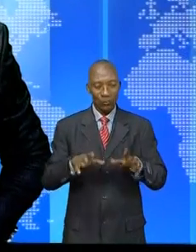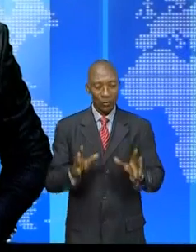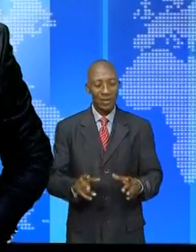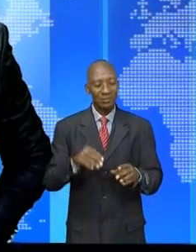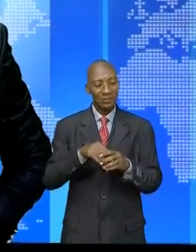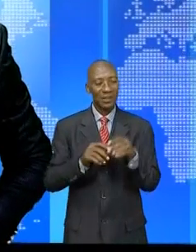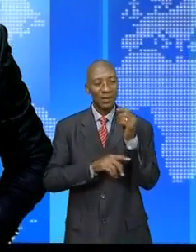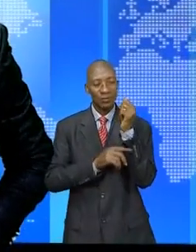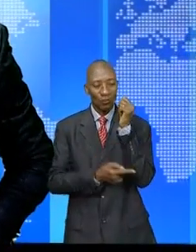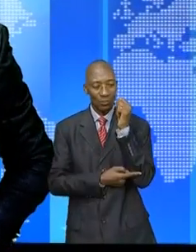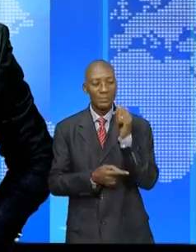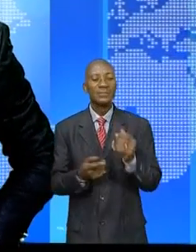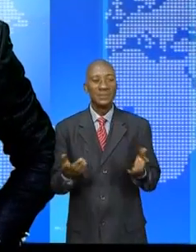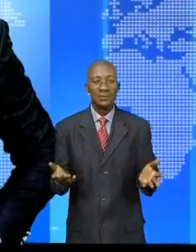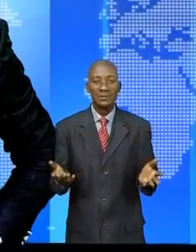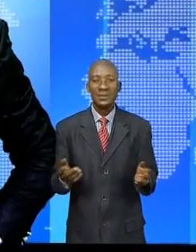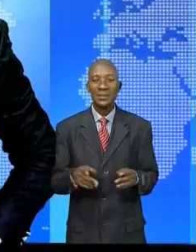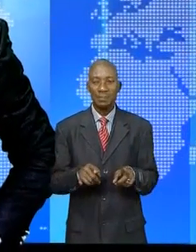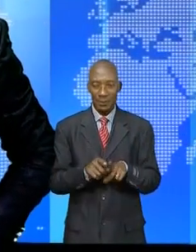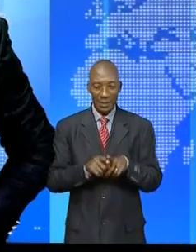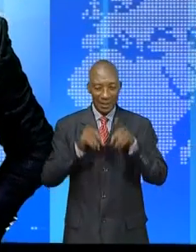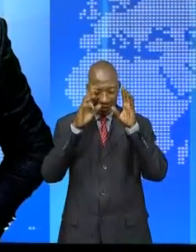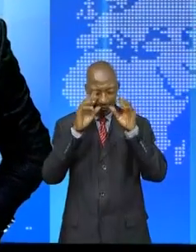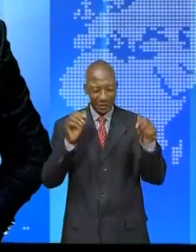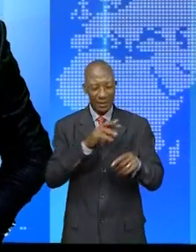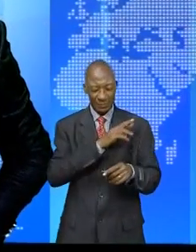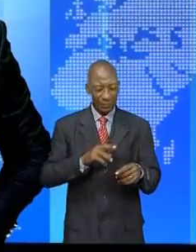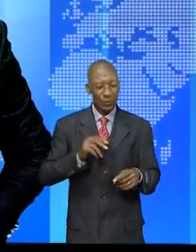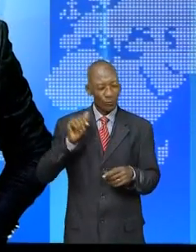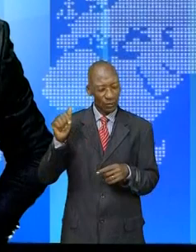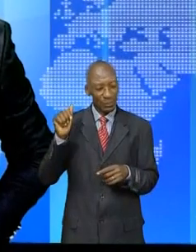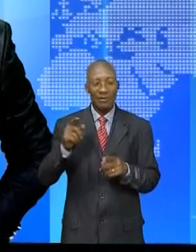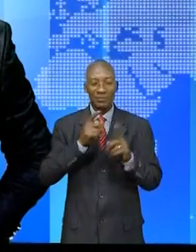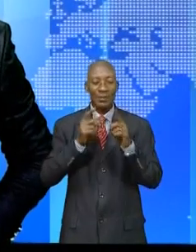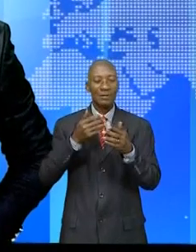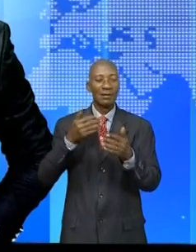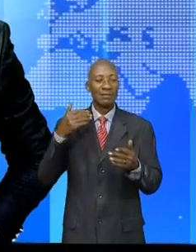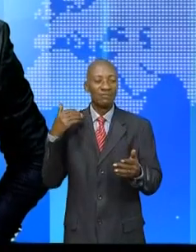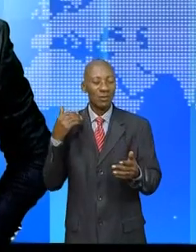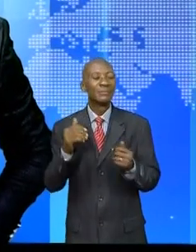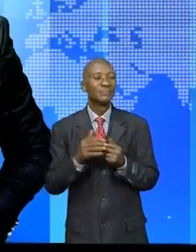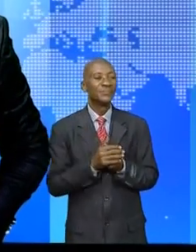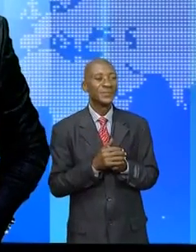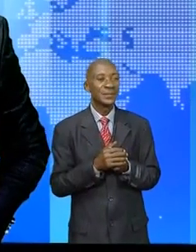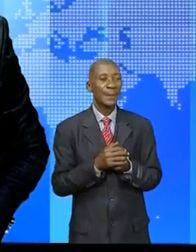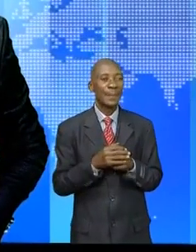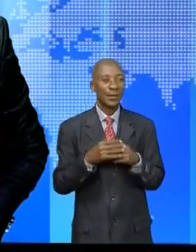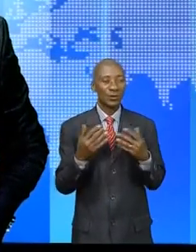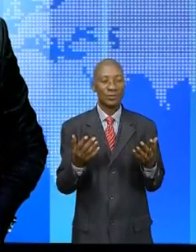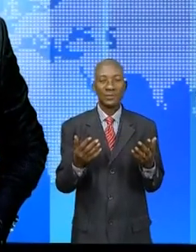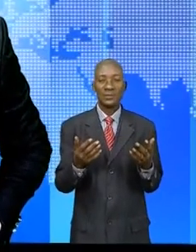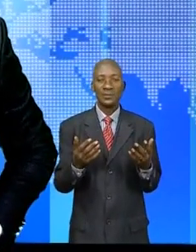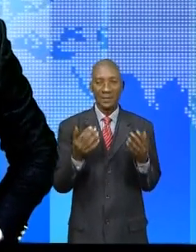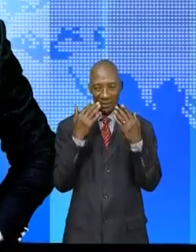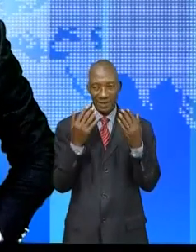par le gouvernement de la République. Les images que vous allez suivre, la remise de biens alimentaires au gouverneur militaire par les